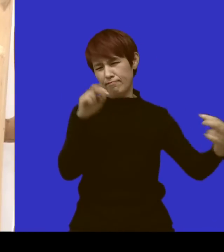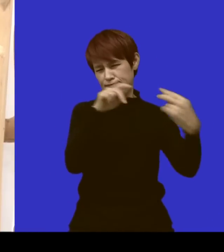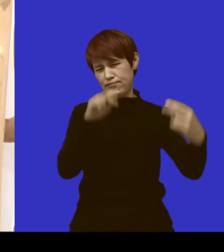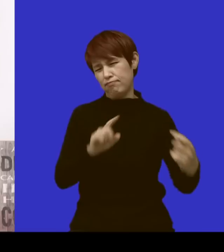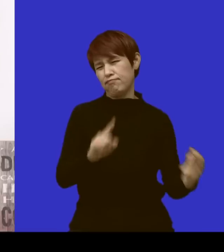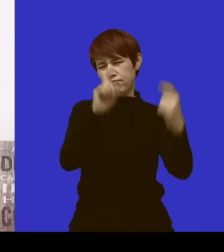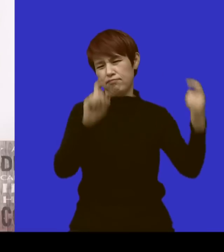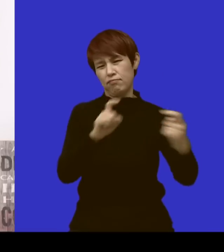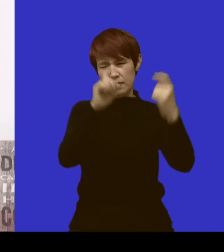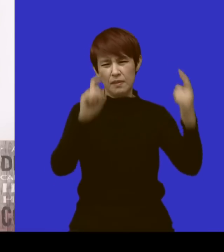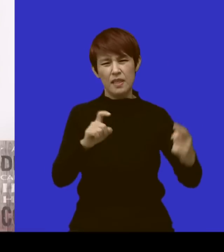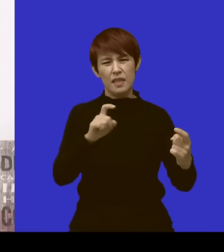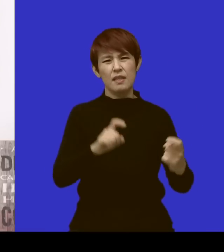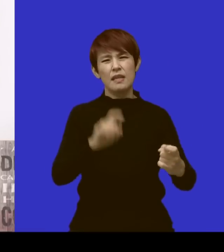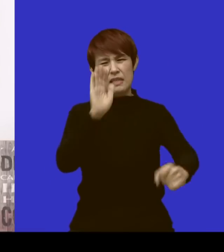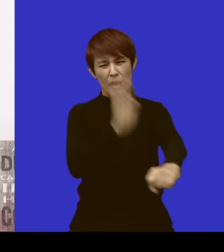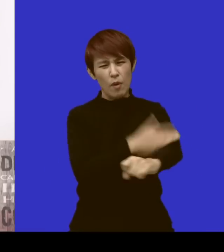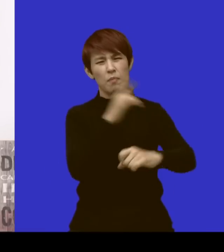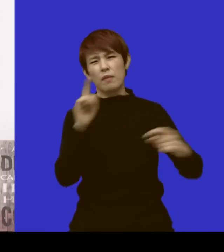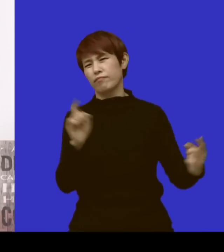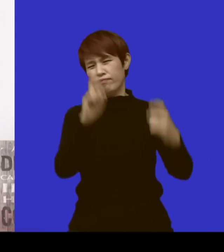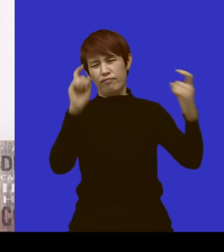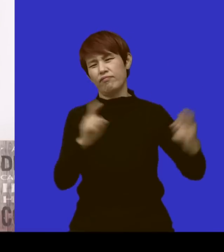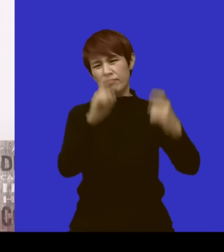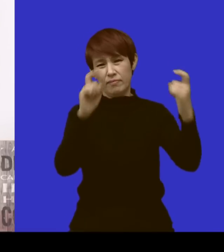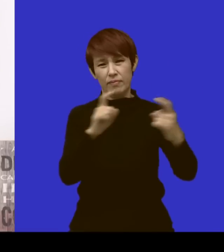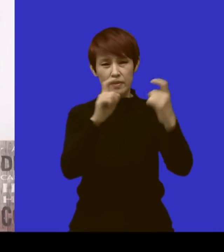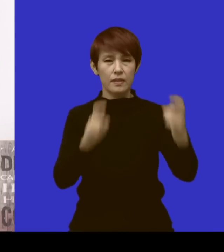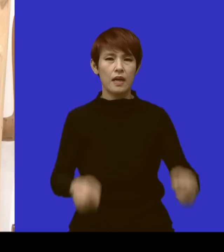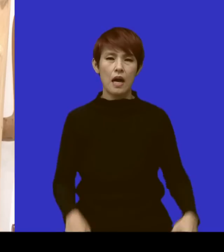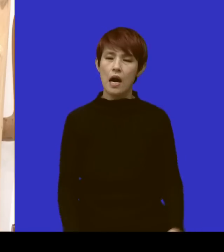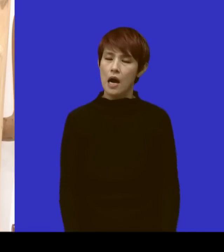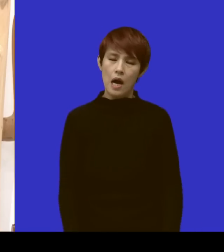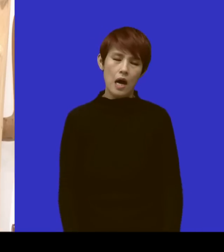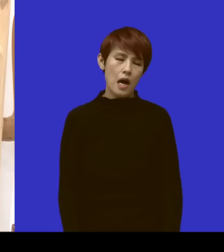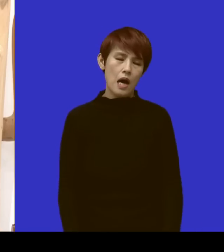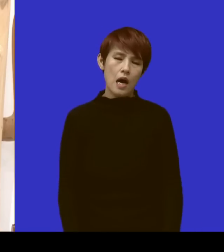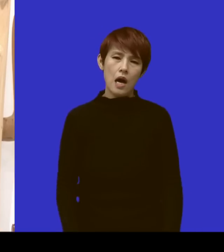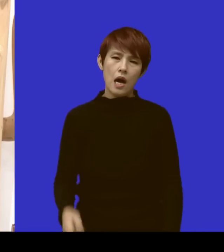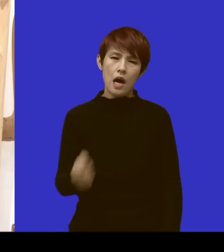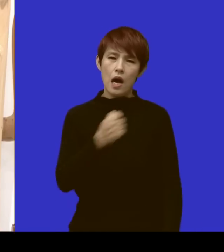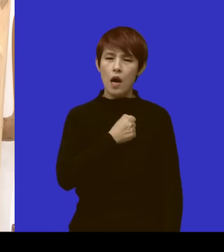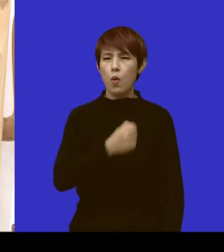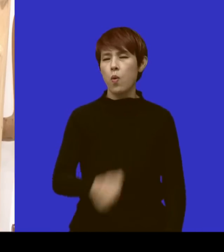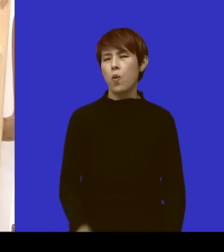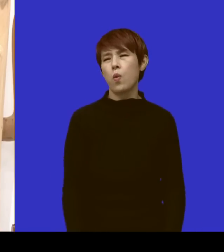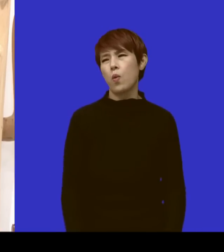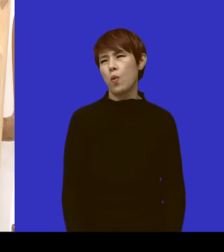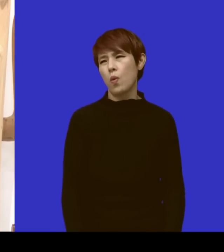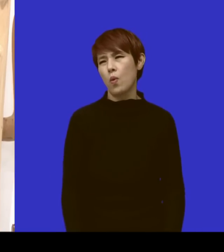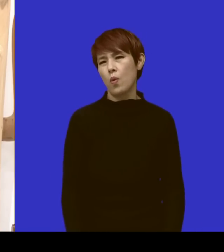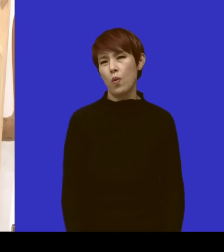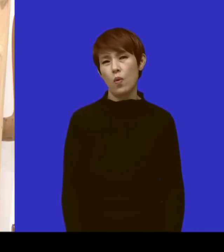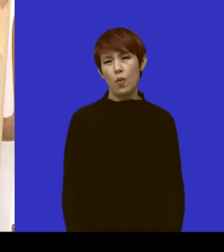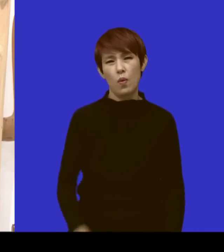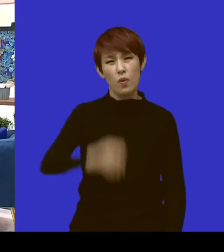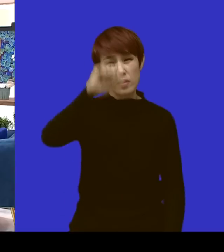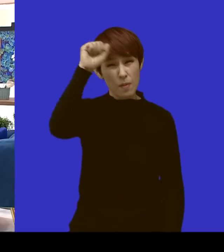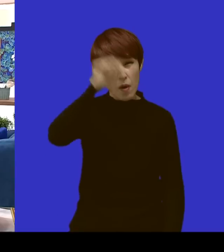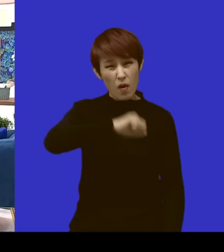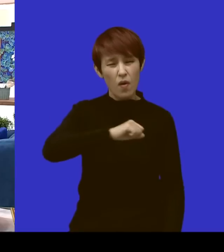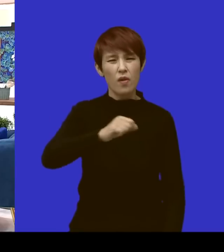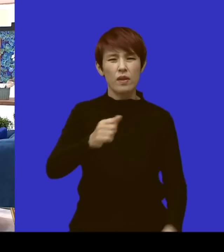네가 잘했네, 내가 잘했네가 되잖아요. 네. 그러니까 이야기를 할 수가 없어서 너무 답답한 마음에 새벽에 이제 아파트 단지를